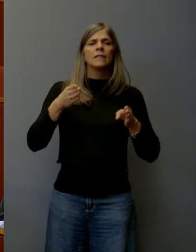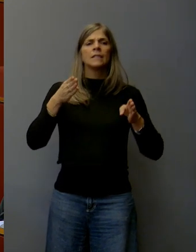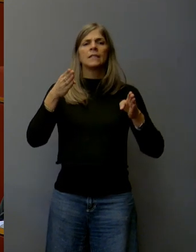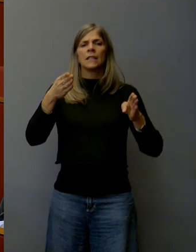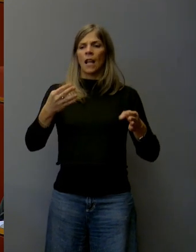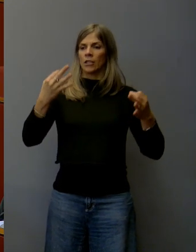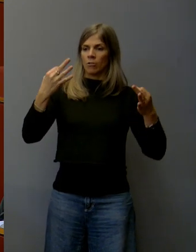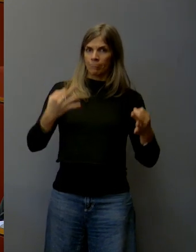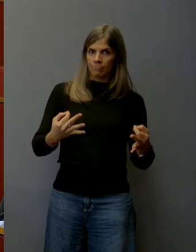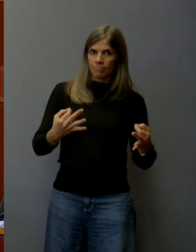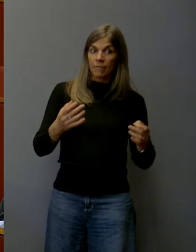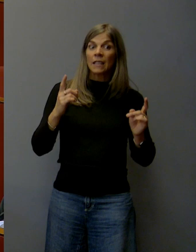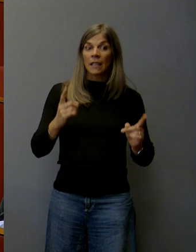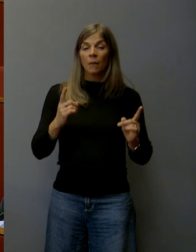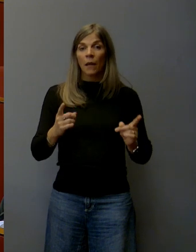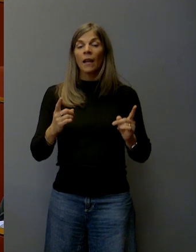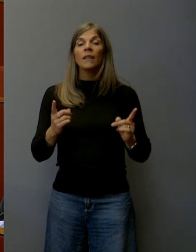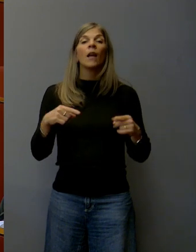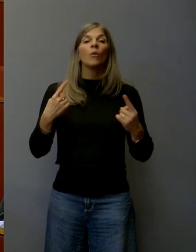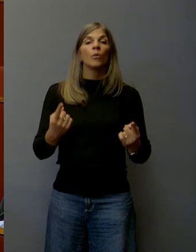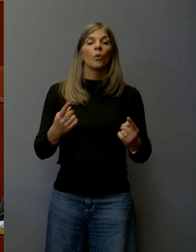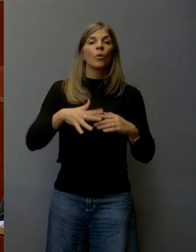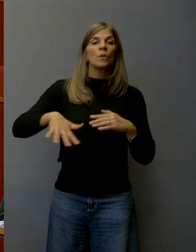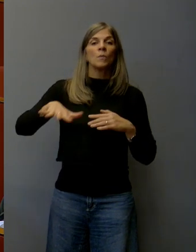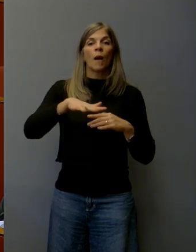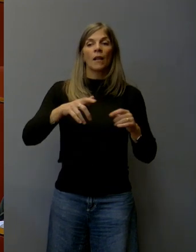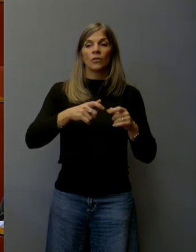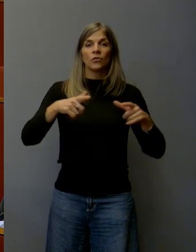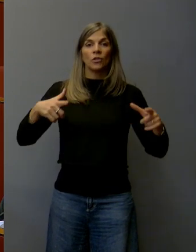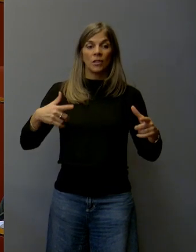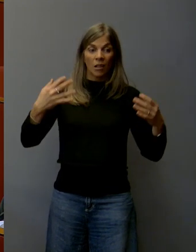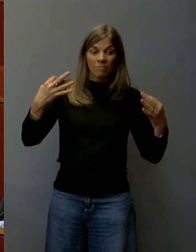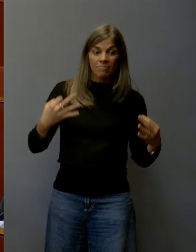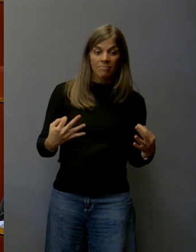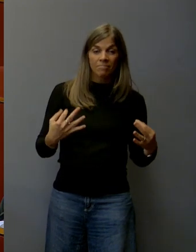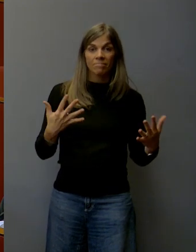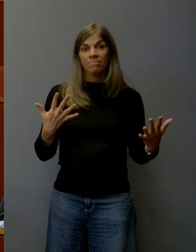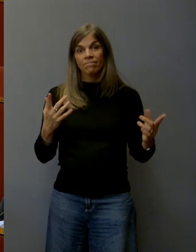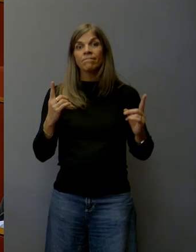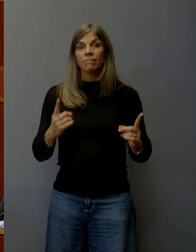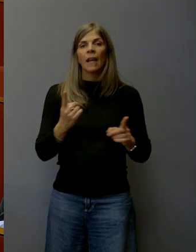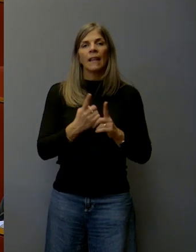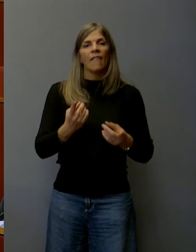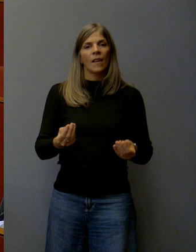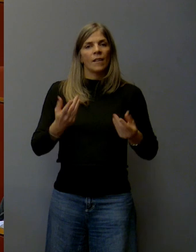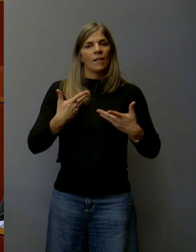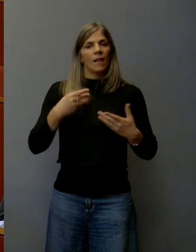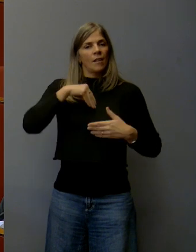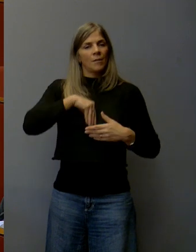adeguatezza dei nostri spazi urbani che ci devono dare benessere